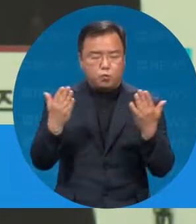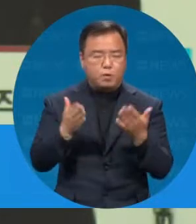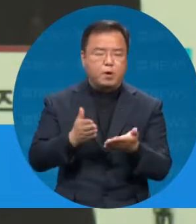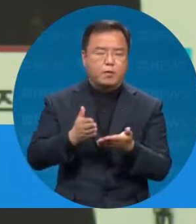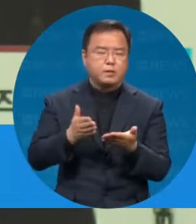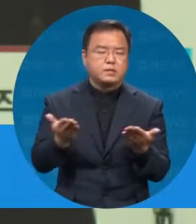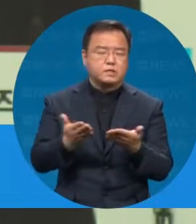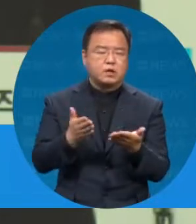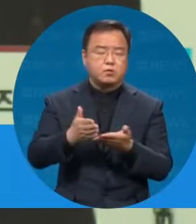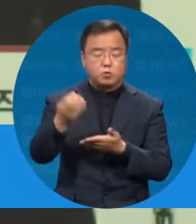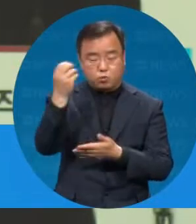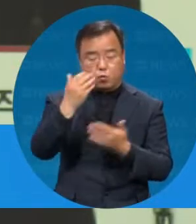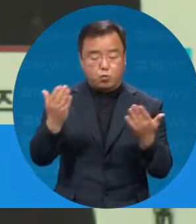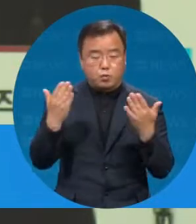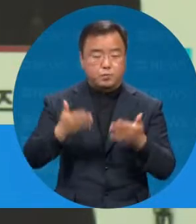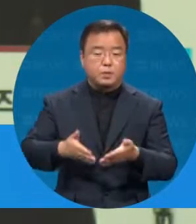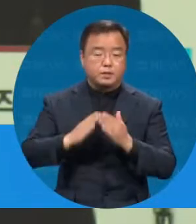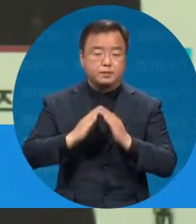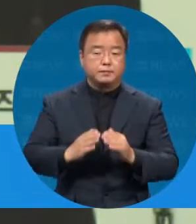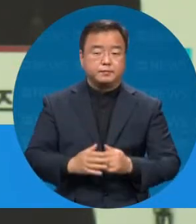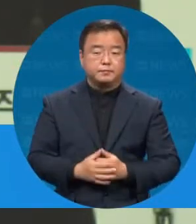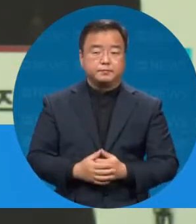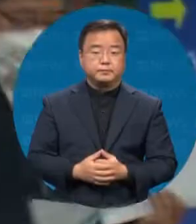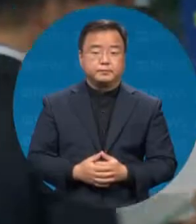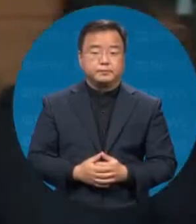전망입니다 금 차고 기자입니다